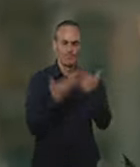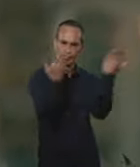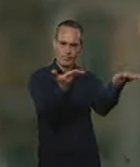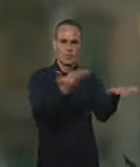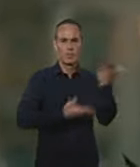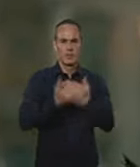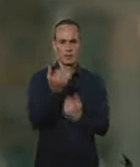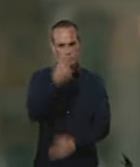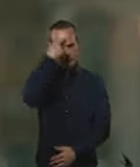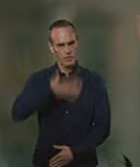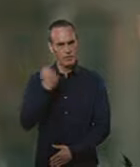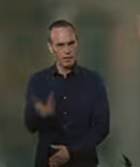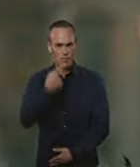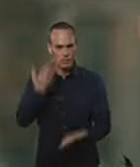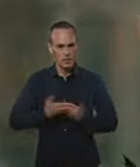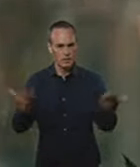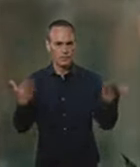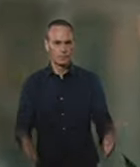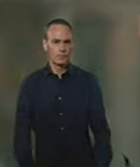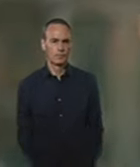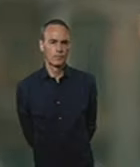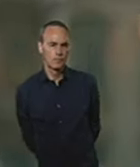je pense et que je voulais vous